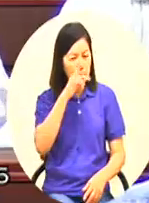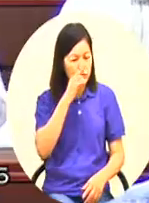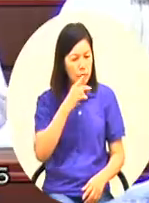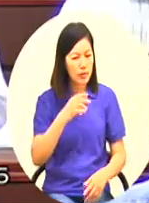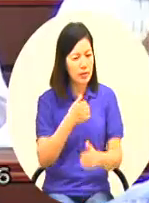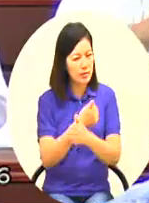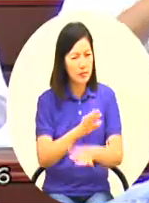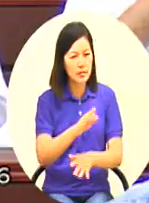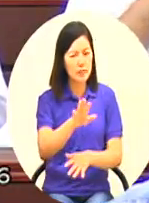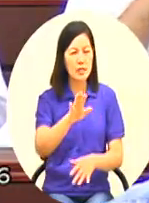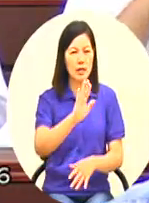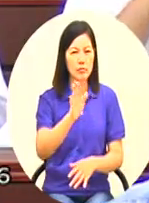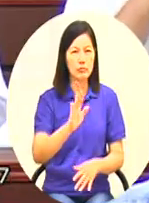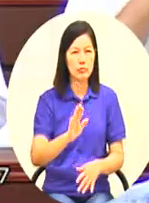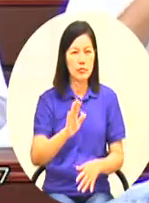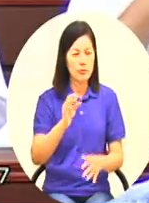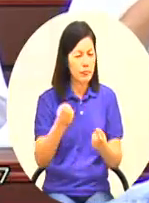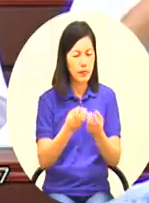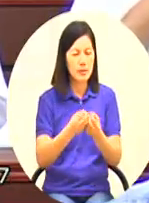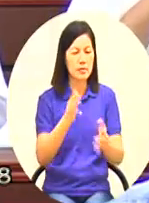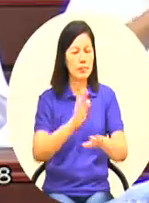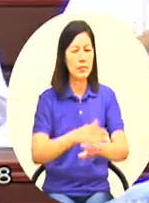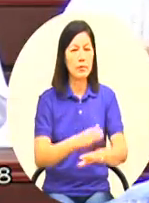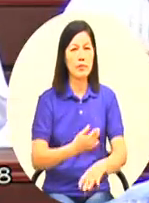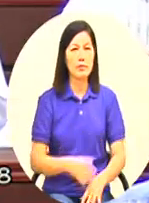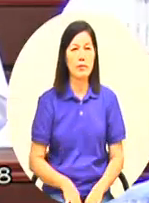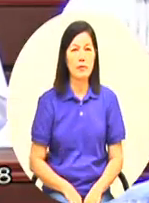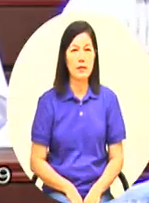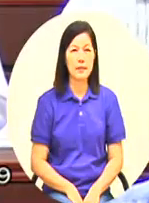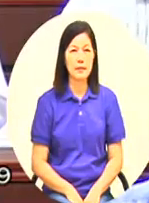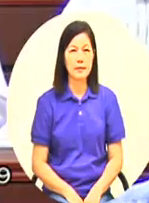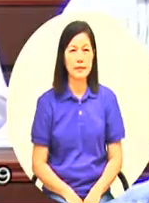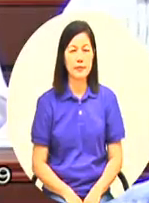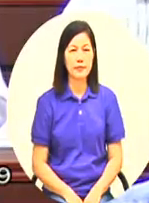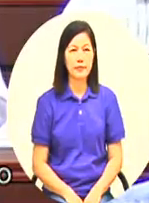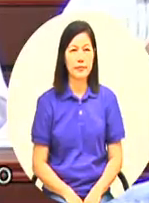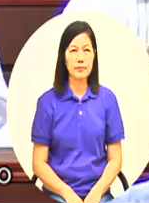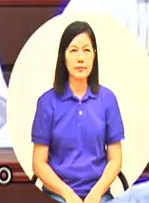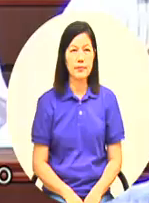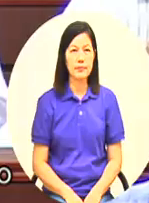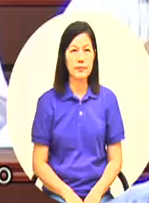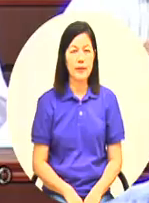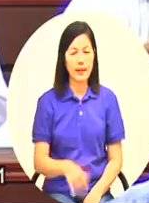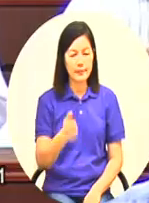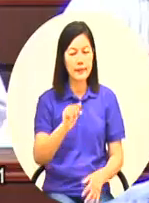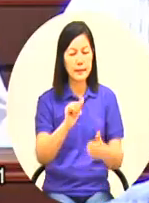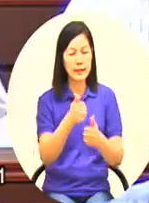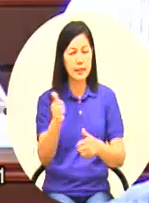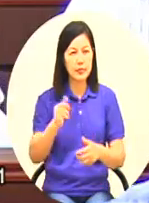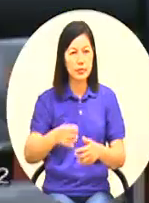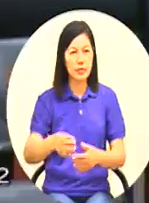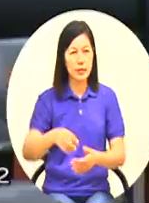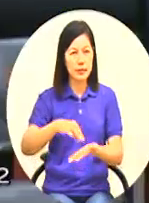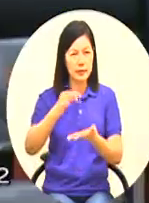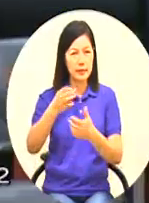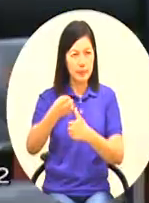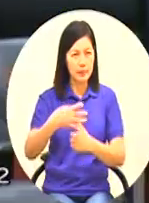我们就不会再发生类似这样的状况。谢谢那个议员的提醒。